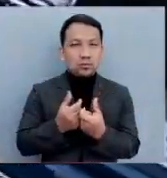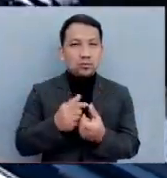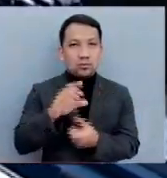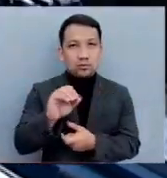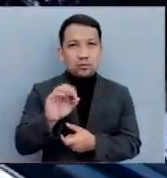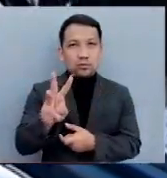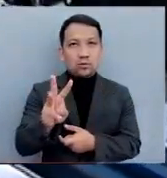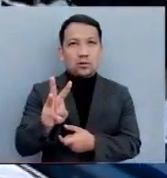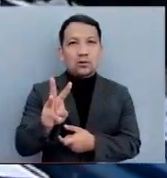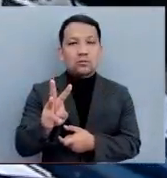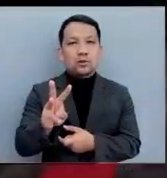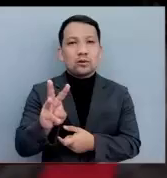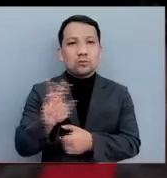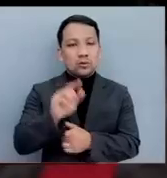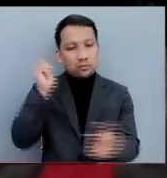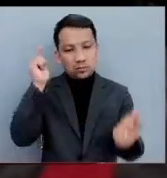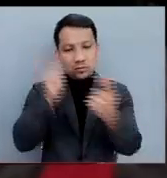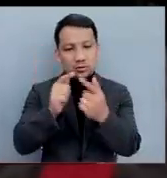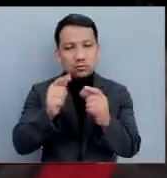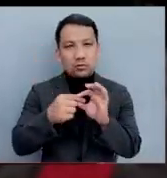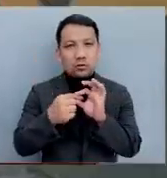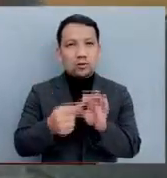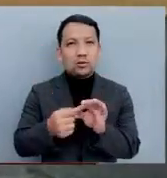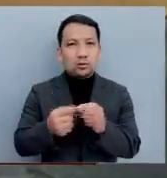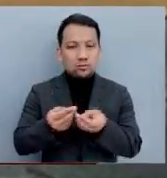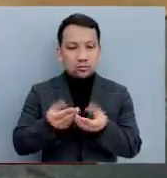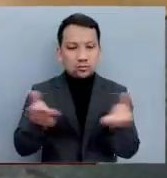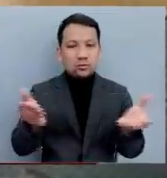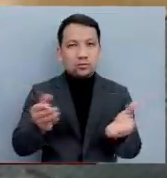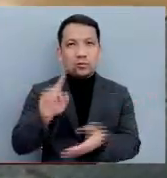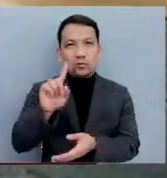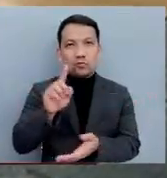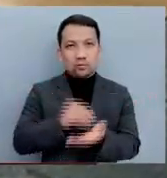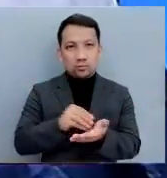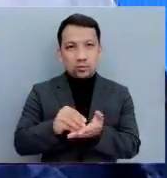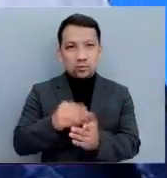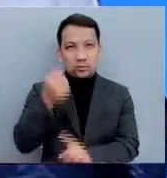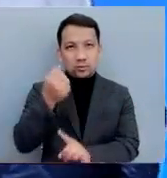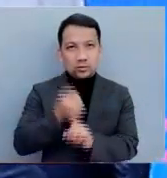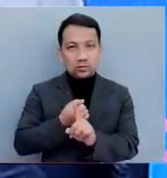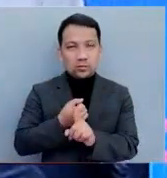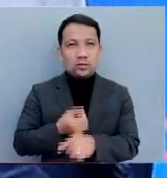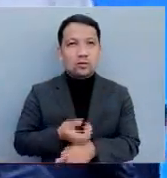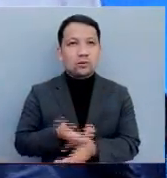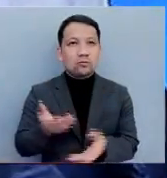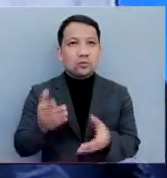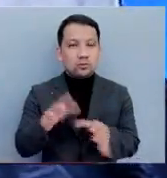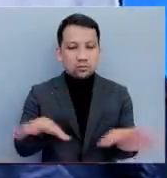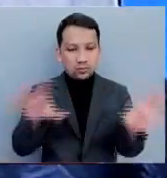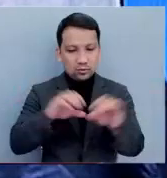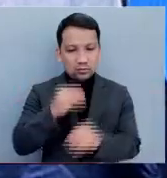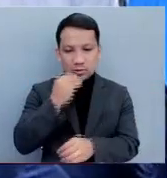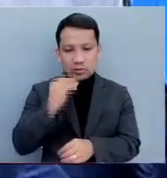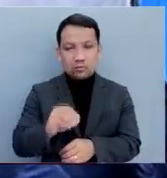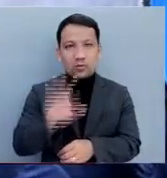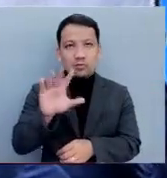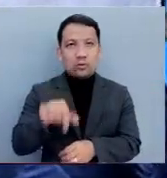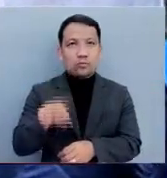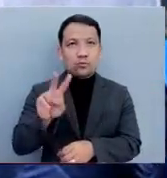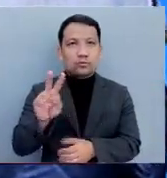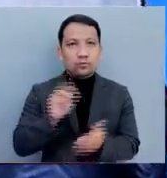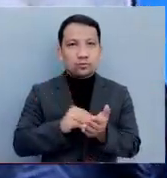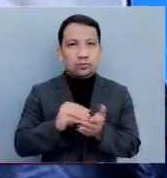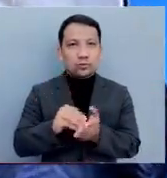OFW. Target daw ng Banner na makapag-deliver ng 1,000,000 cards sa Setyembre at nakumpletong order na 5.2 million